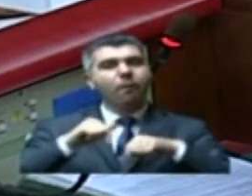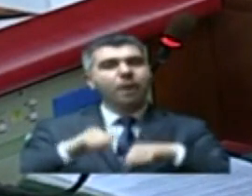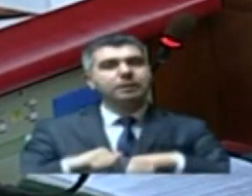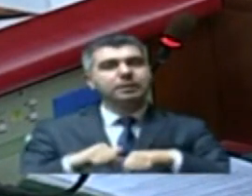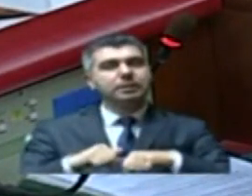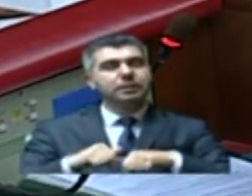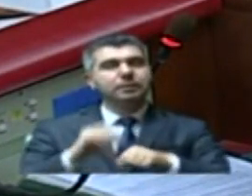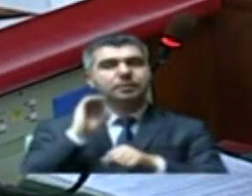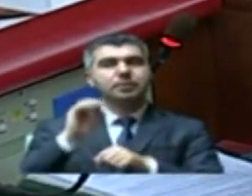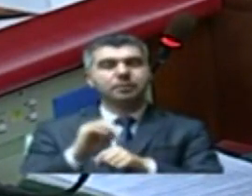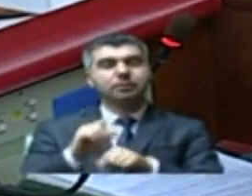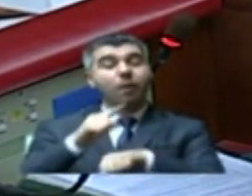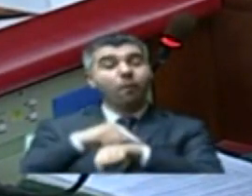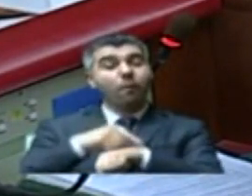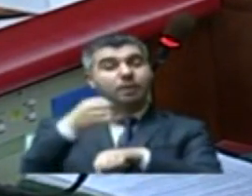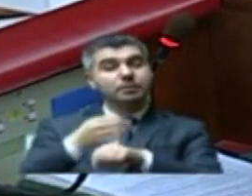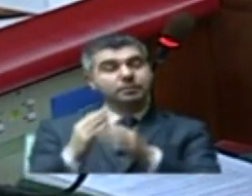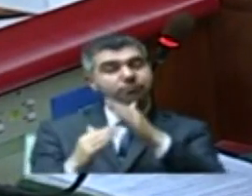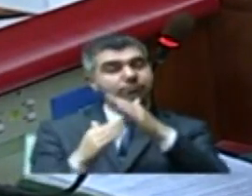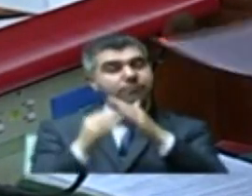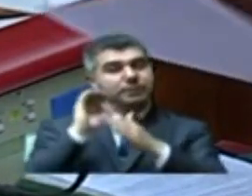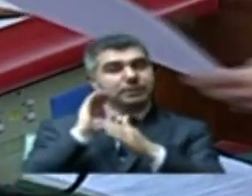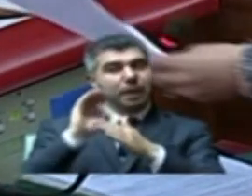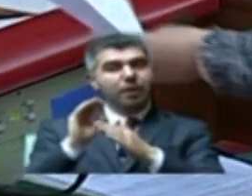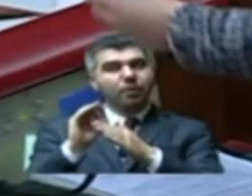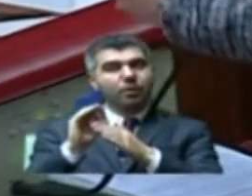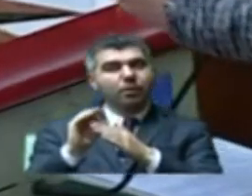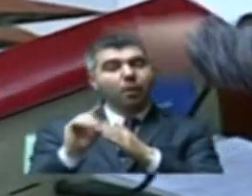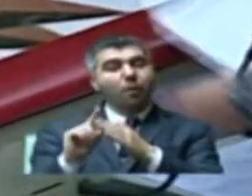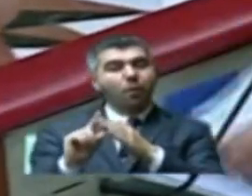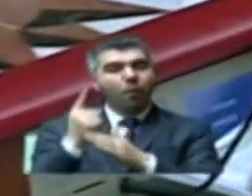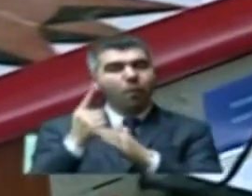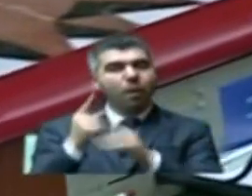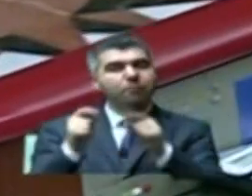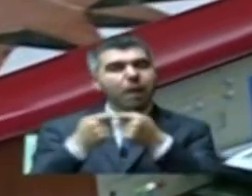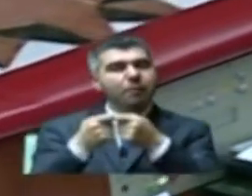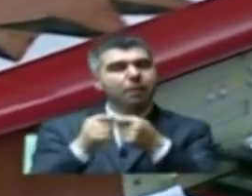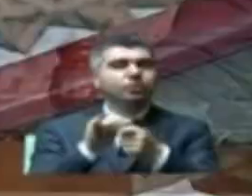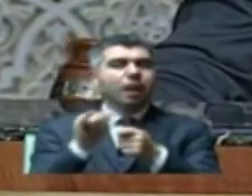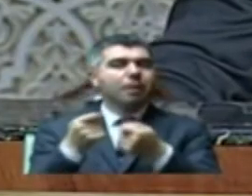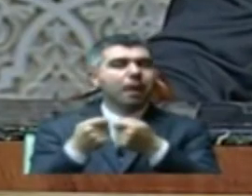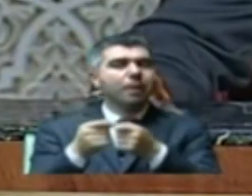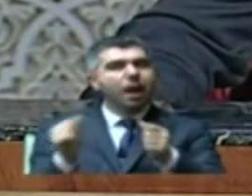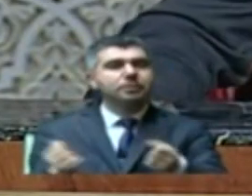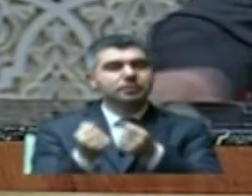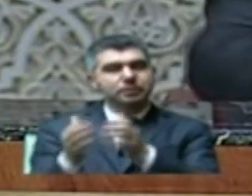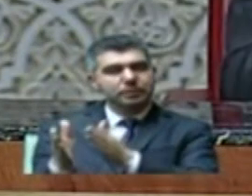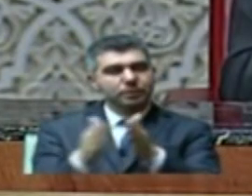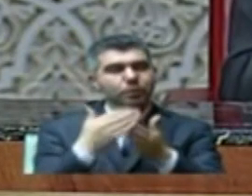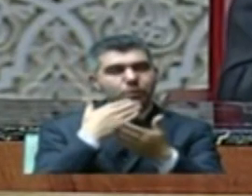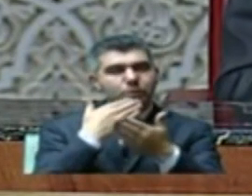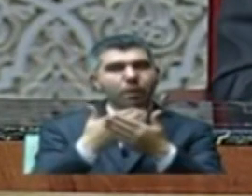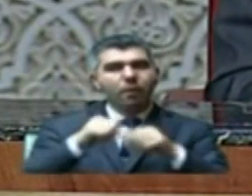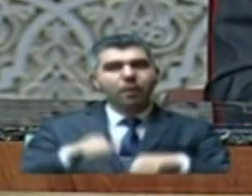أنا كنقول لك على المدى المتوسط انتهى الوقت سيدة كاتبة الدولة، غيكون الأول إقليميا أنه انتهى الوقت. شكرا ونشكر السيدة كاتبة الدولة